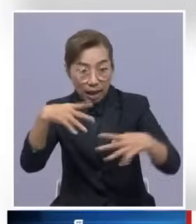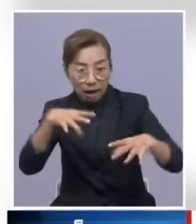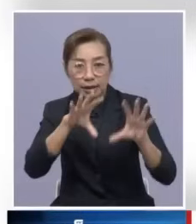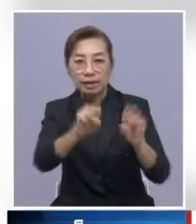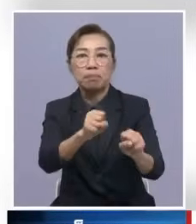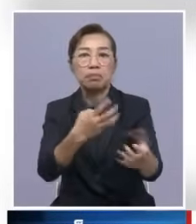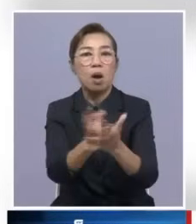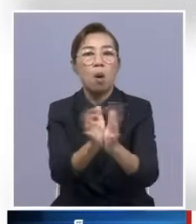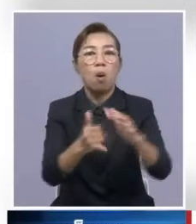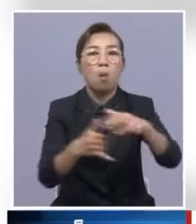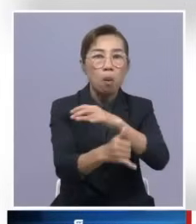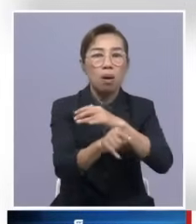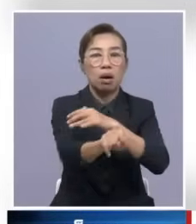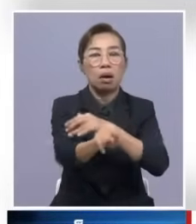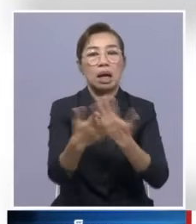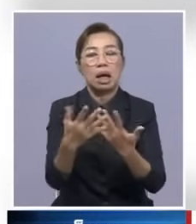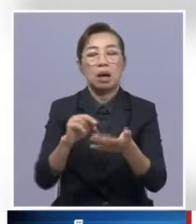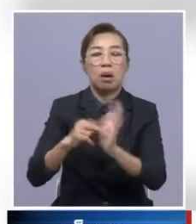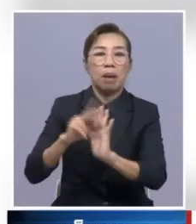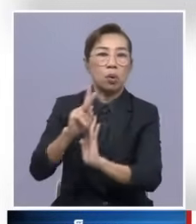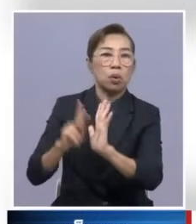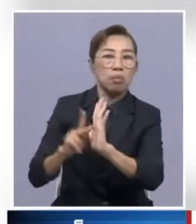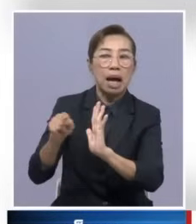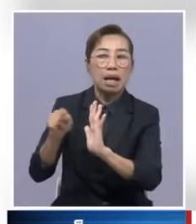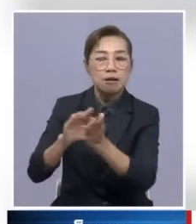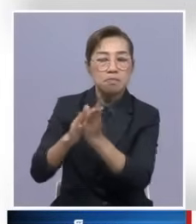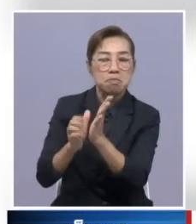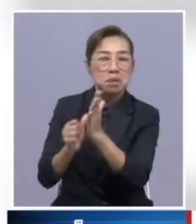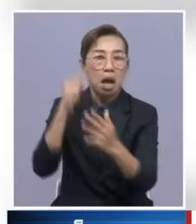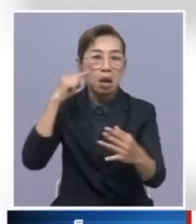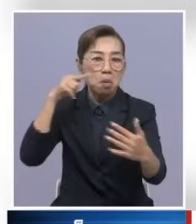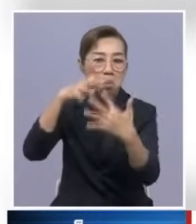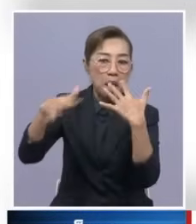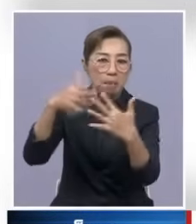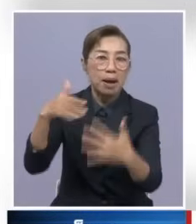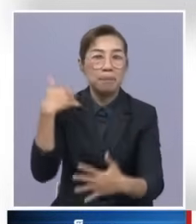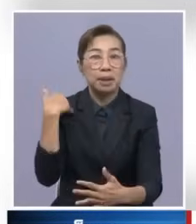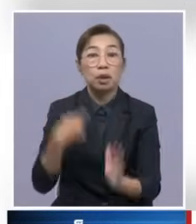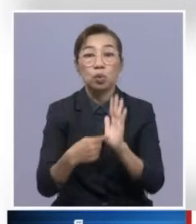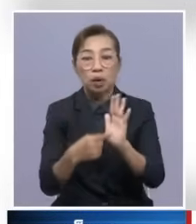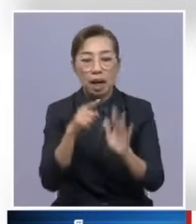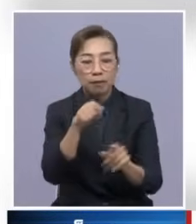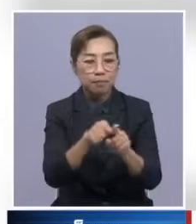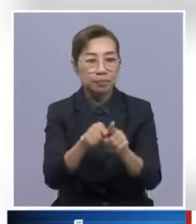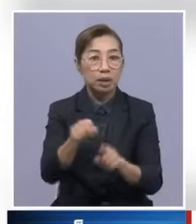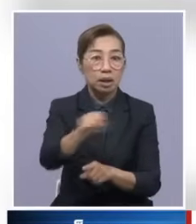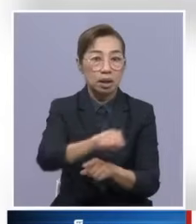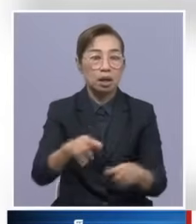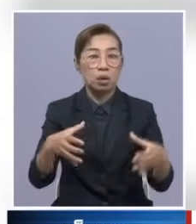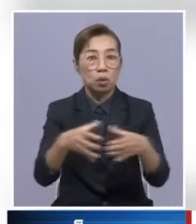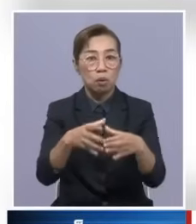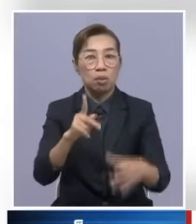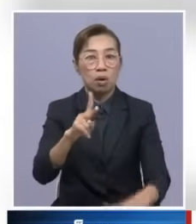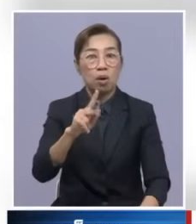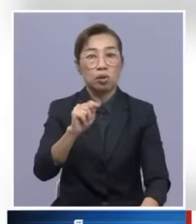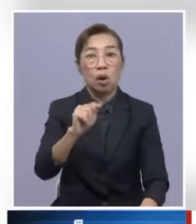การเมืองทำให้หลักการสำคัญของกฎหมายอาญาถูกแก้ไขบิดเบือนไปหลายเรื่องอย่างเช่นการแต่งตั้งคตส.ซึ่งเป็นองค์ก